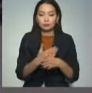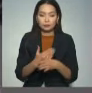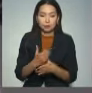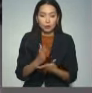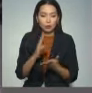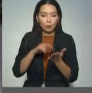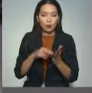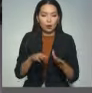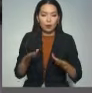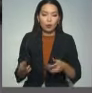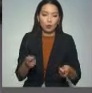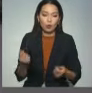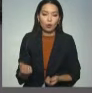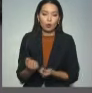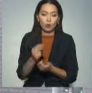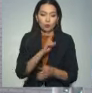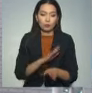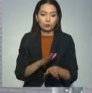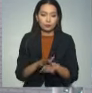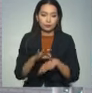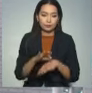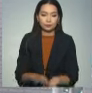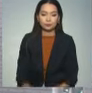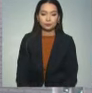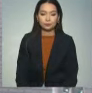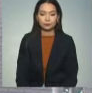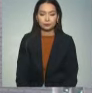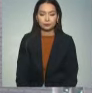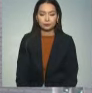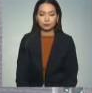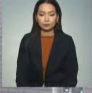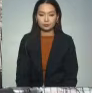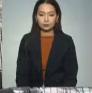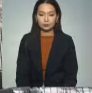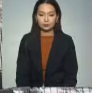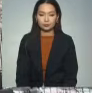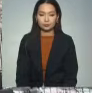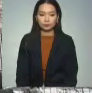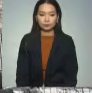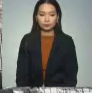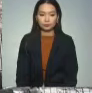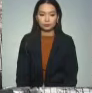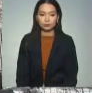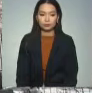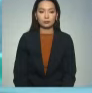жоба жергілікті биліктің қолдауымен жүзеге асырылады. Рабиға Бақытжанқызы, Бауыржан Жолдыбалин, Астана